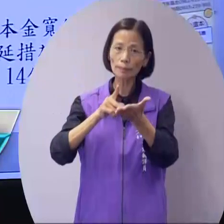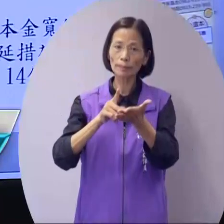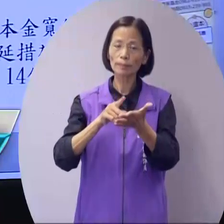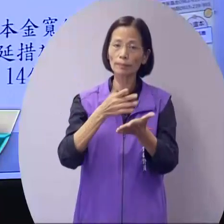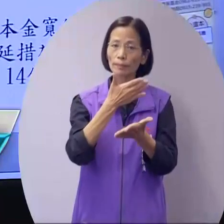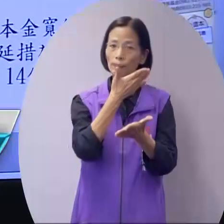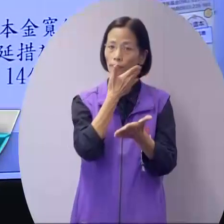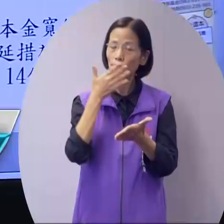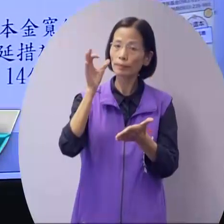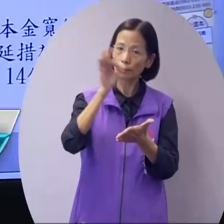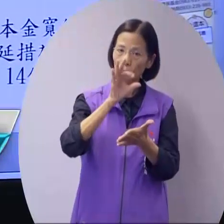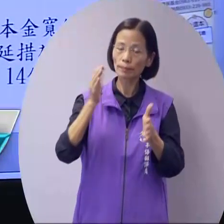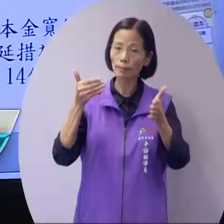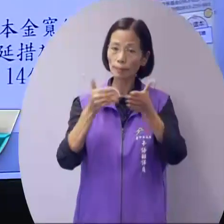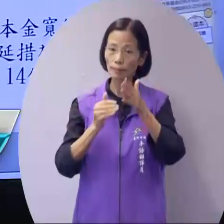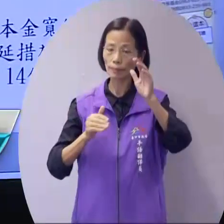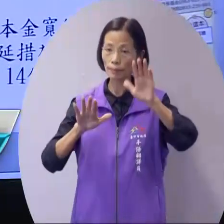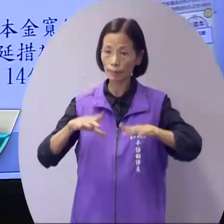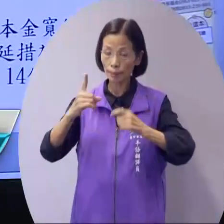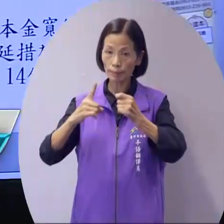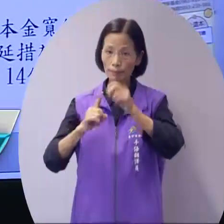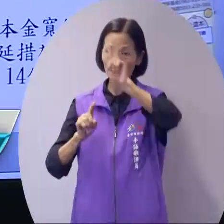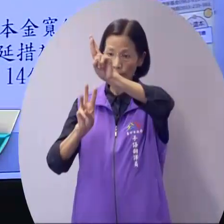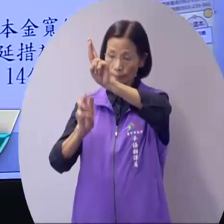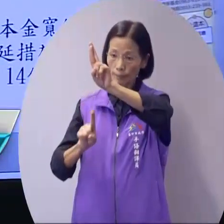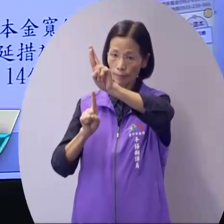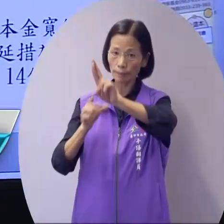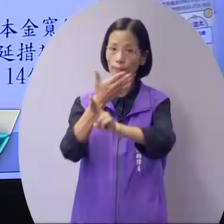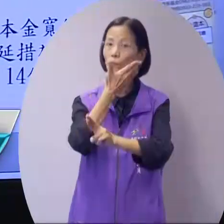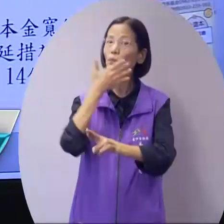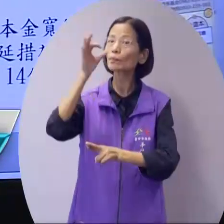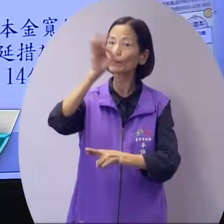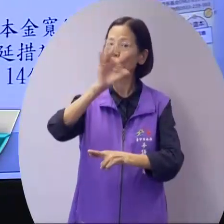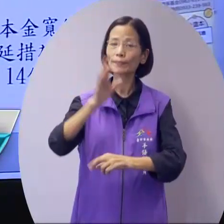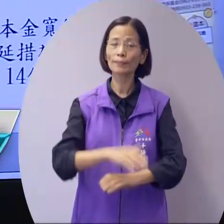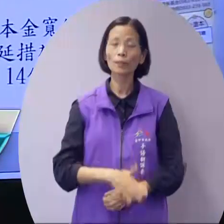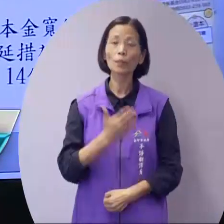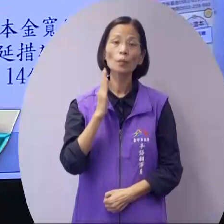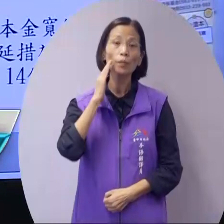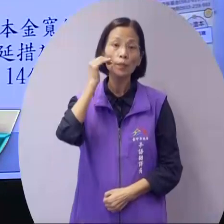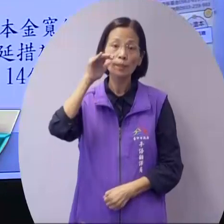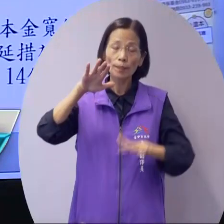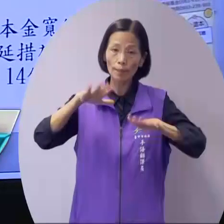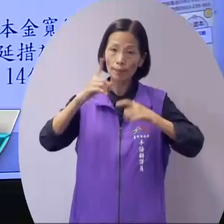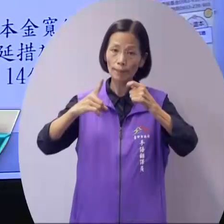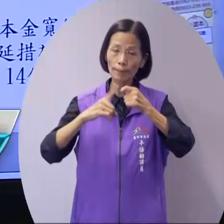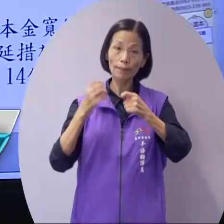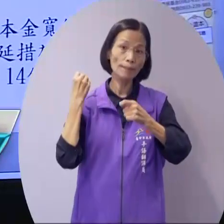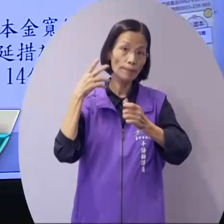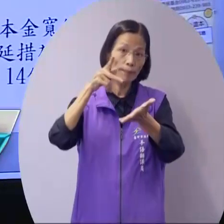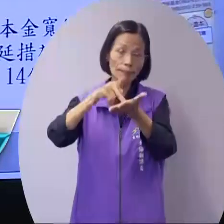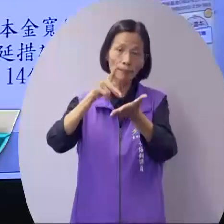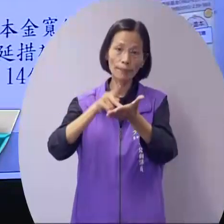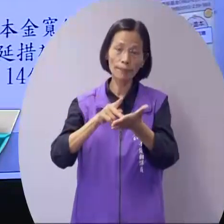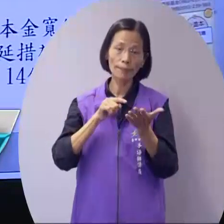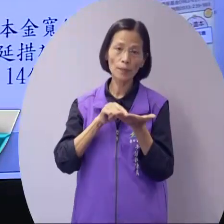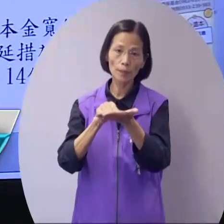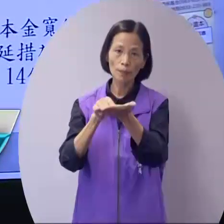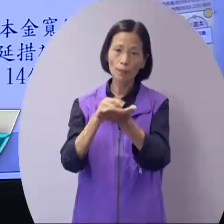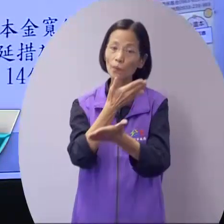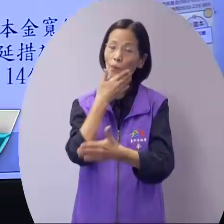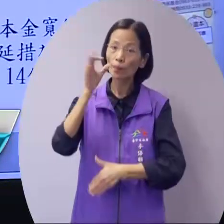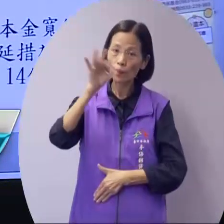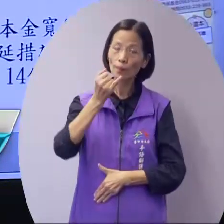息到今年的12月31号自动免息，如果是今年的新贷案，申请免